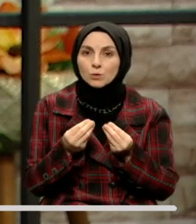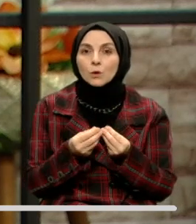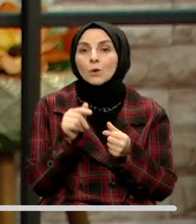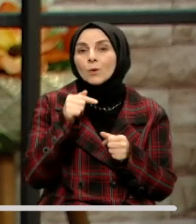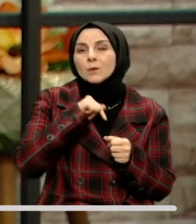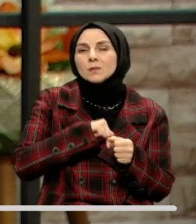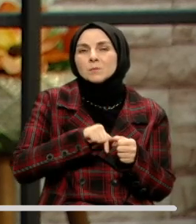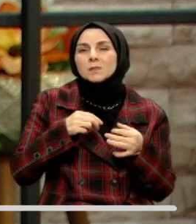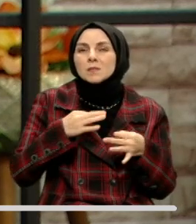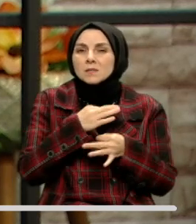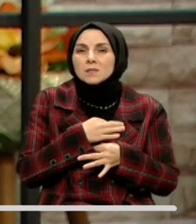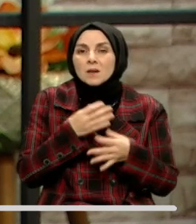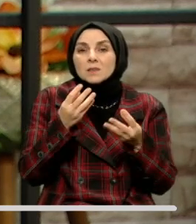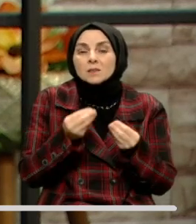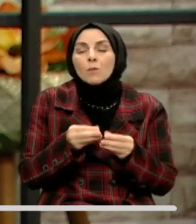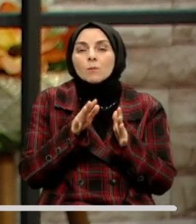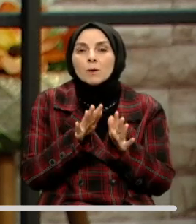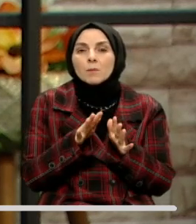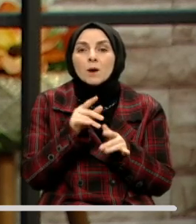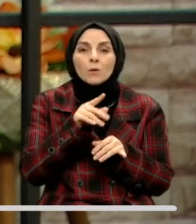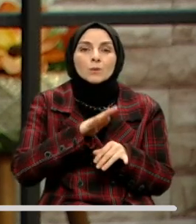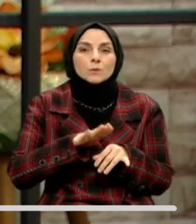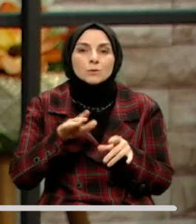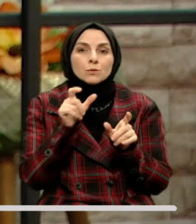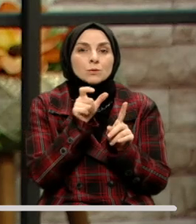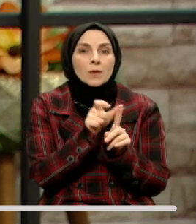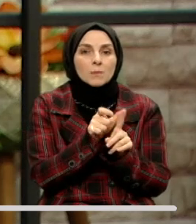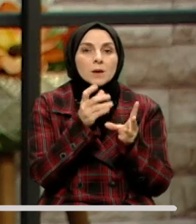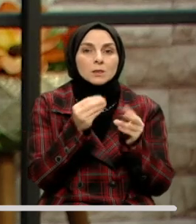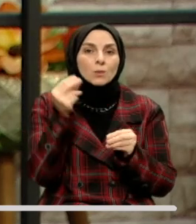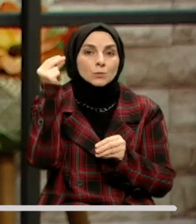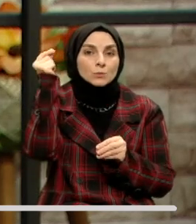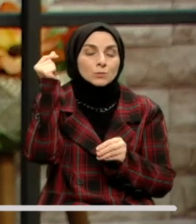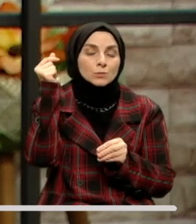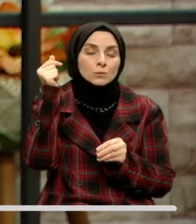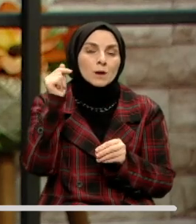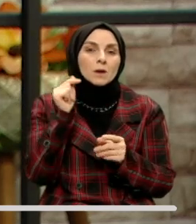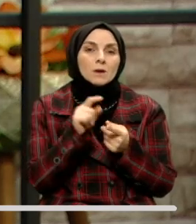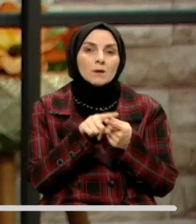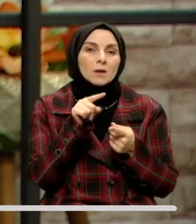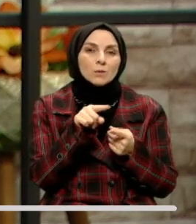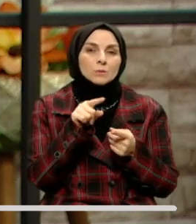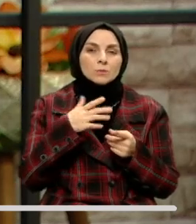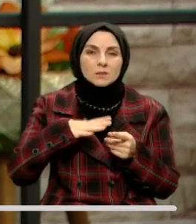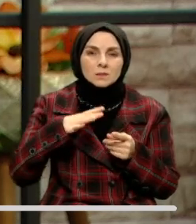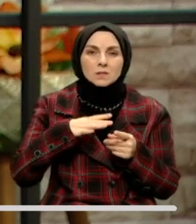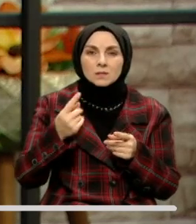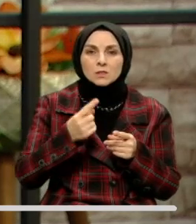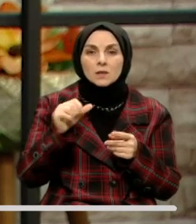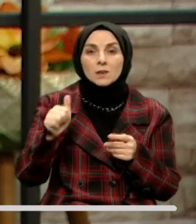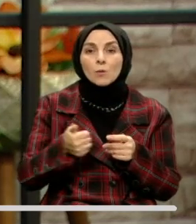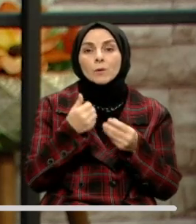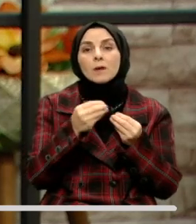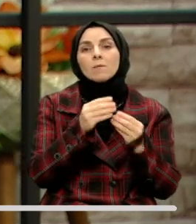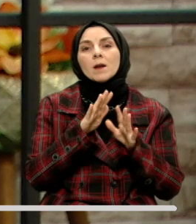saygı duymama, çocuğun emanetin var olma çabasına tanıklık etmeme gibi duruşlar maalesef